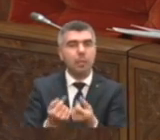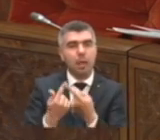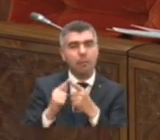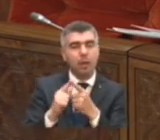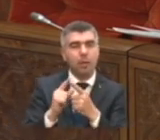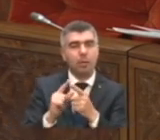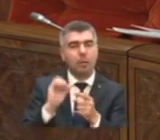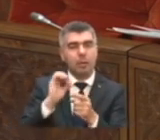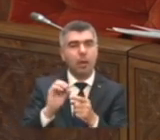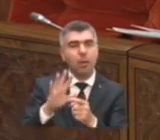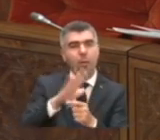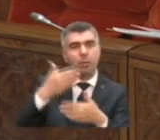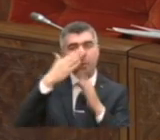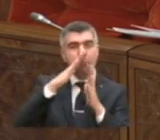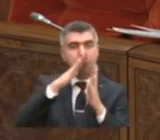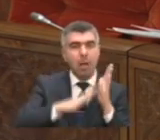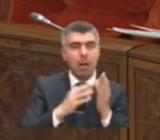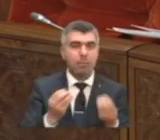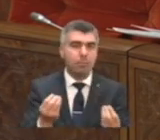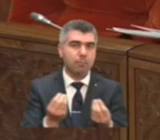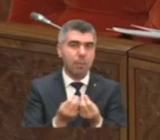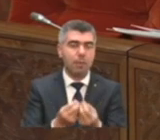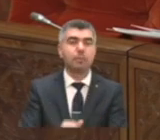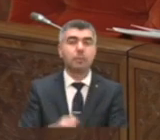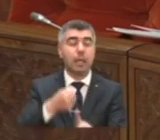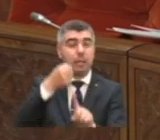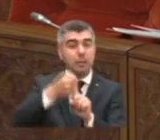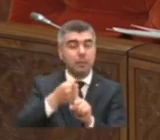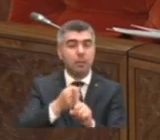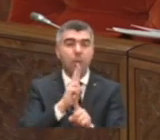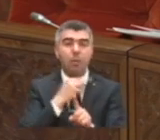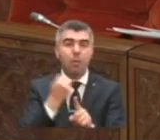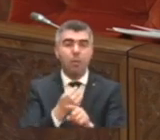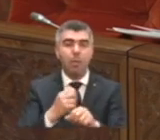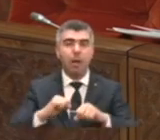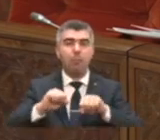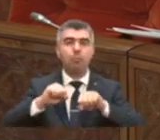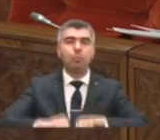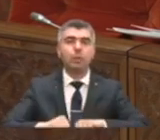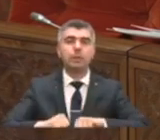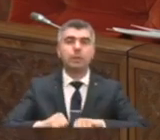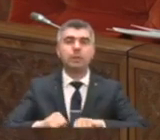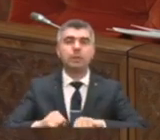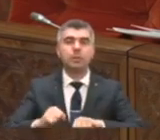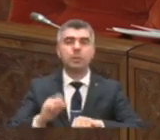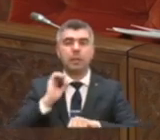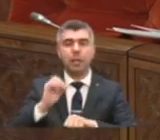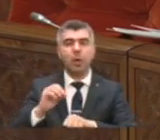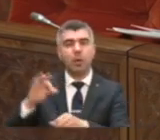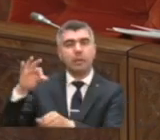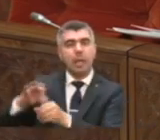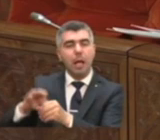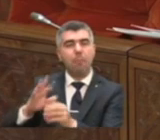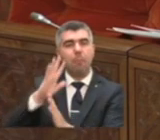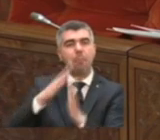والمرصد الوطني للتنافسية اللوجستيكية. كما عملت الحكومة والمجالس الجهوية على إدراج تنمية المناطق اللوجستيكية ضمن